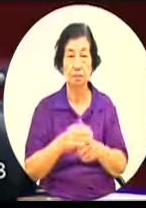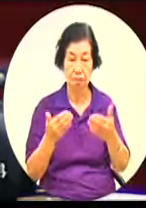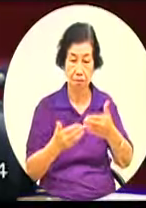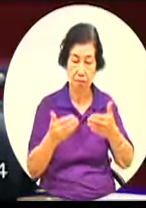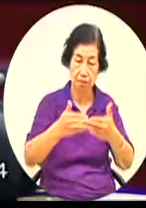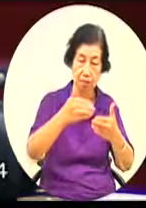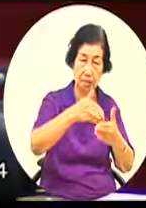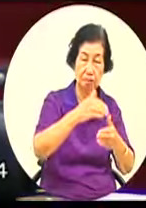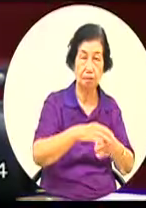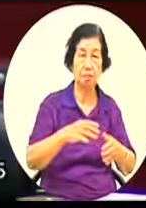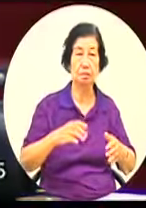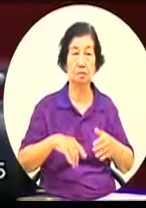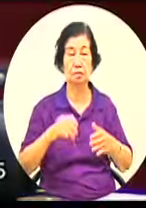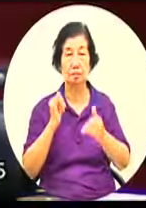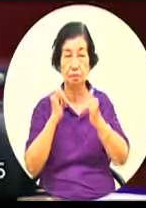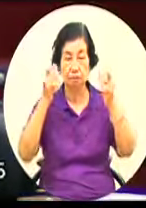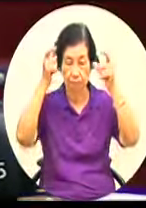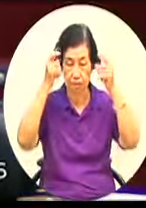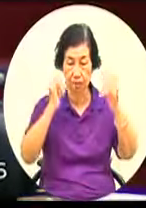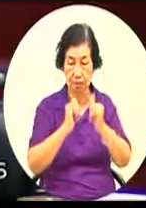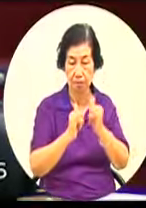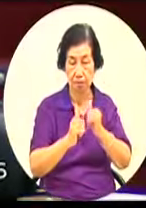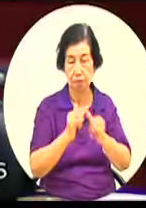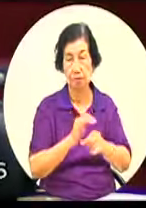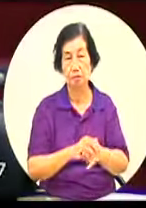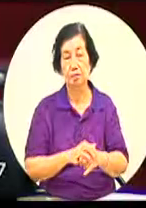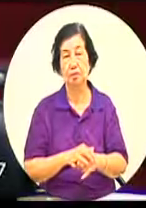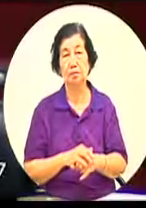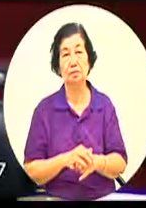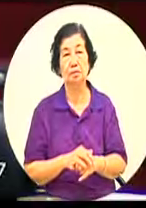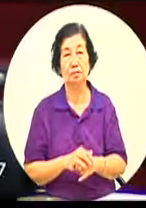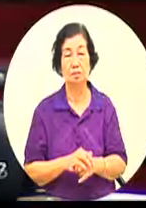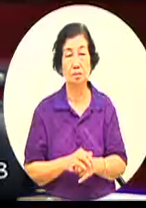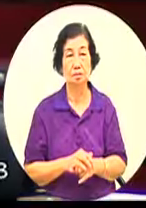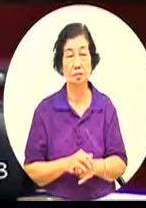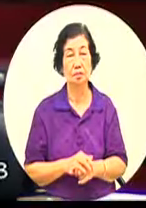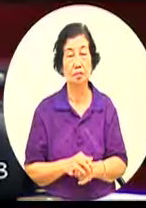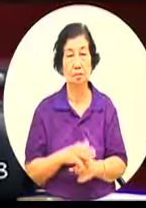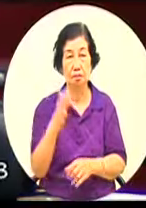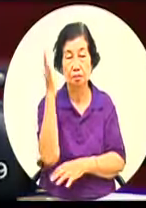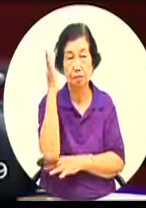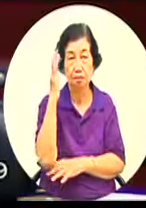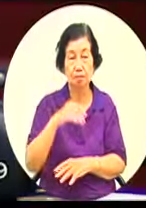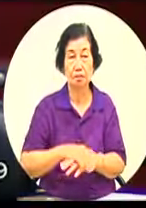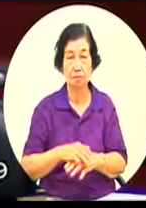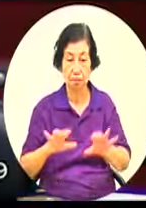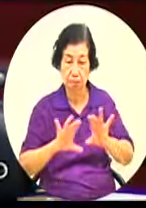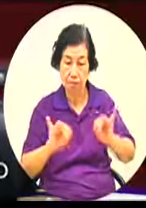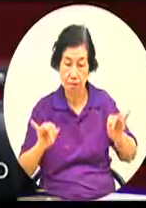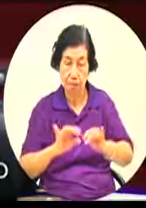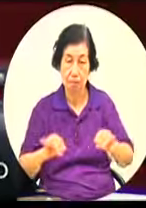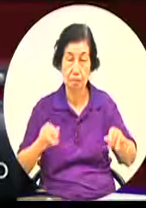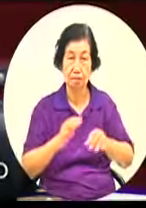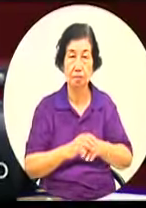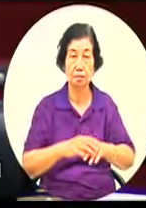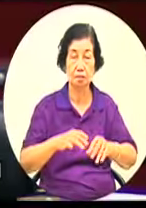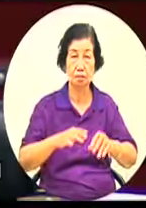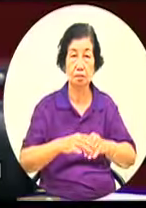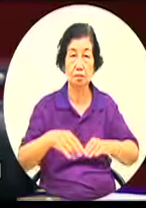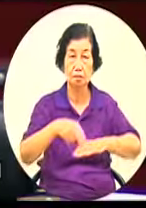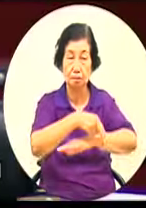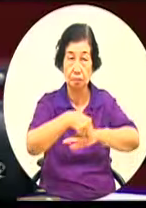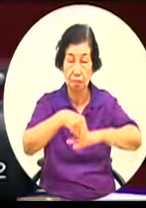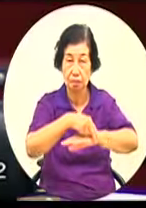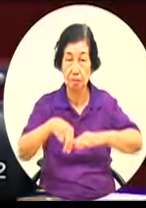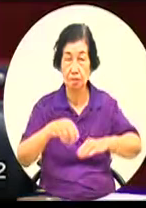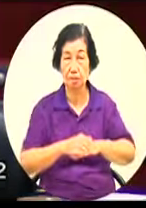但是本席这边要请教了，如果高雄市政府在进行土地规划也好，他们把原